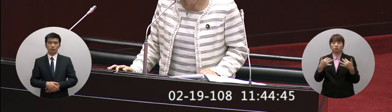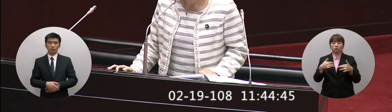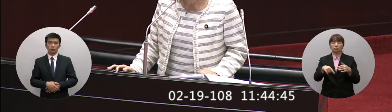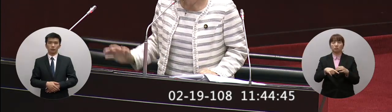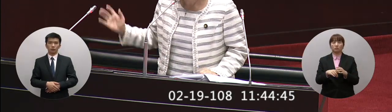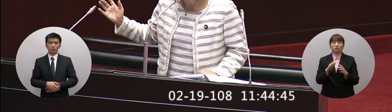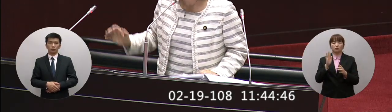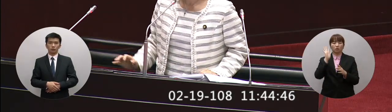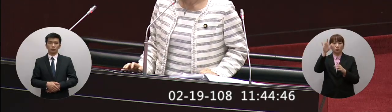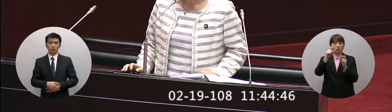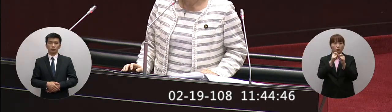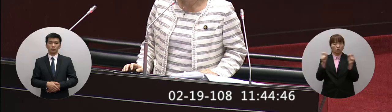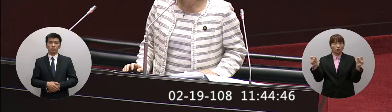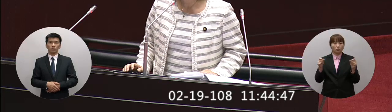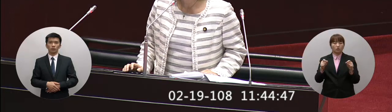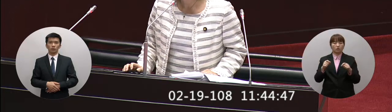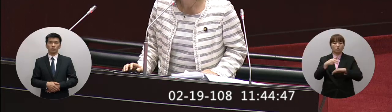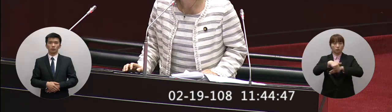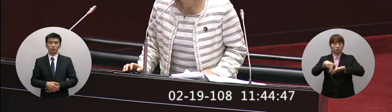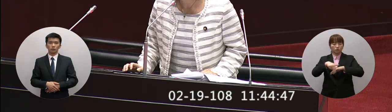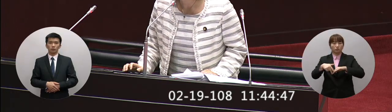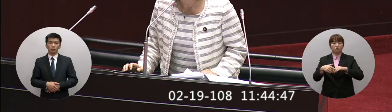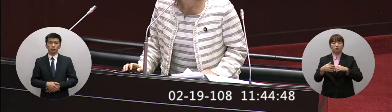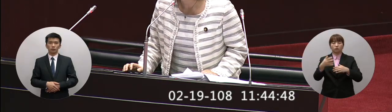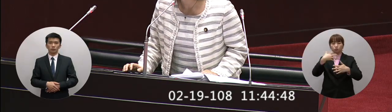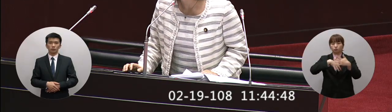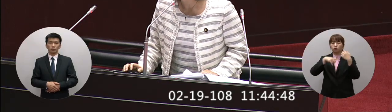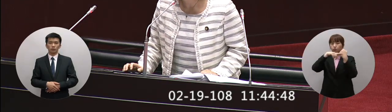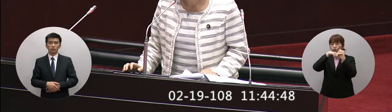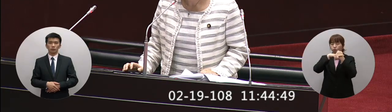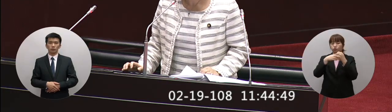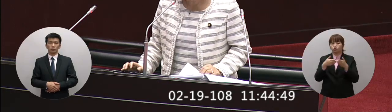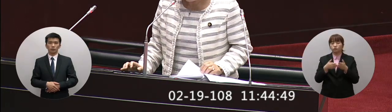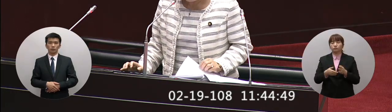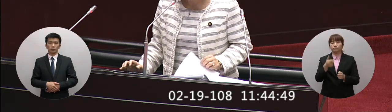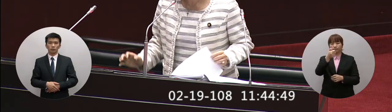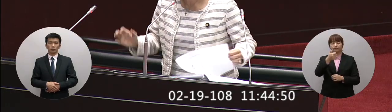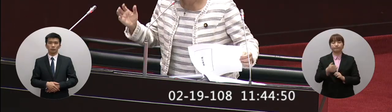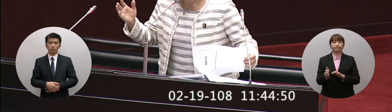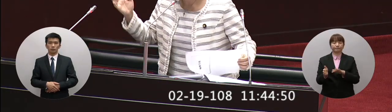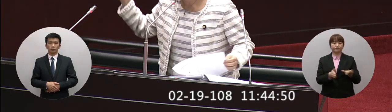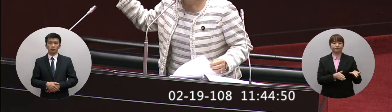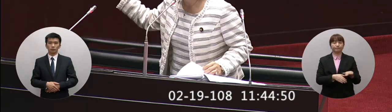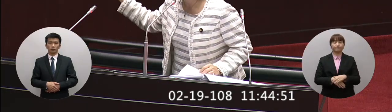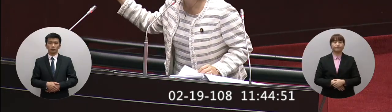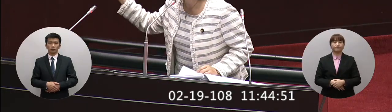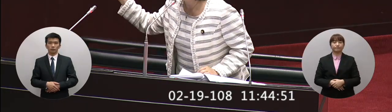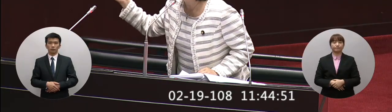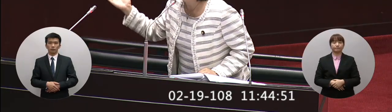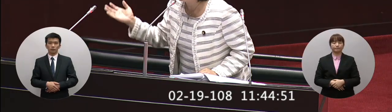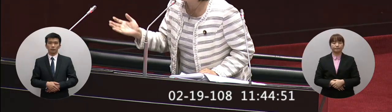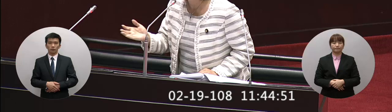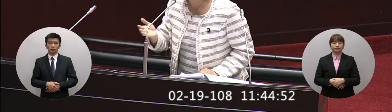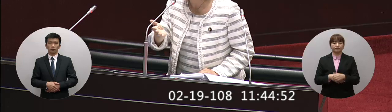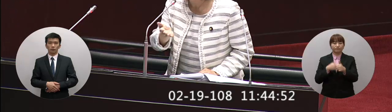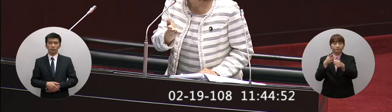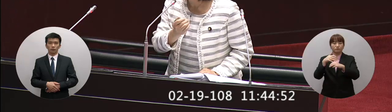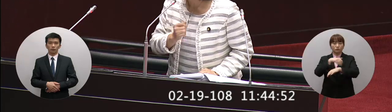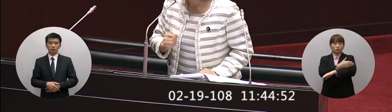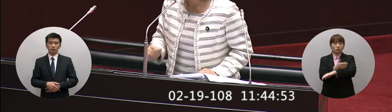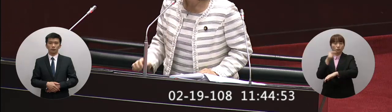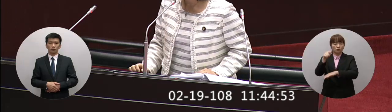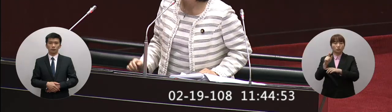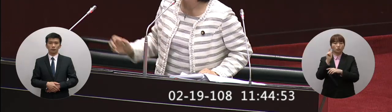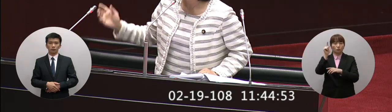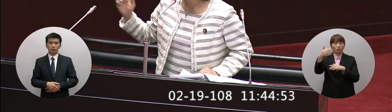想长期的一个长程的计划应该是做研议的工作，好吗？好，谢谢。那我另外接下来要问偏乡交通